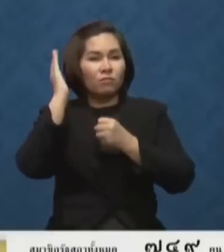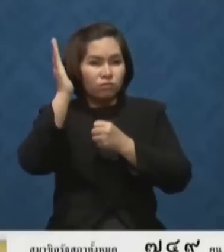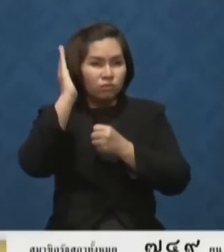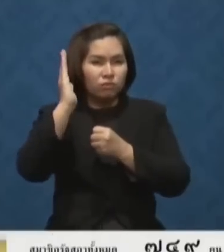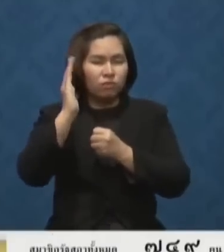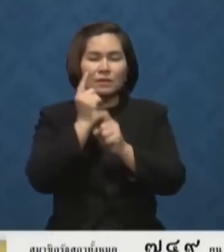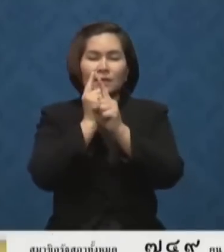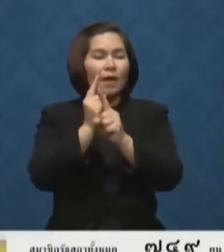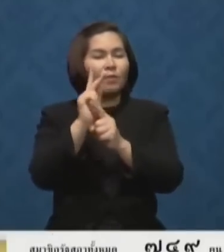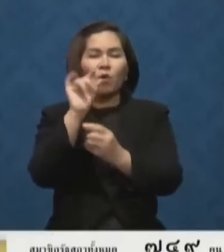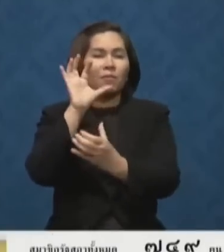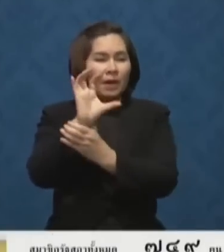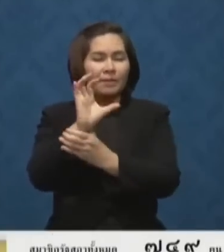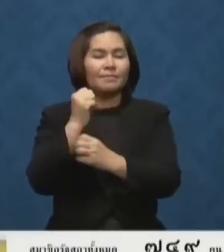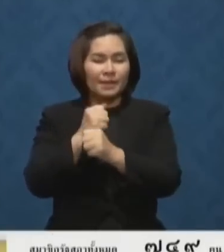slept context.